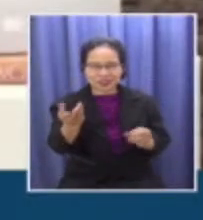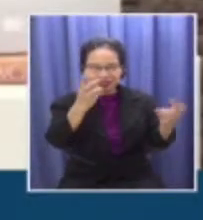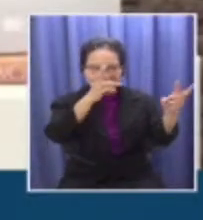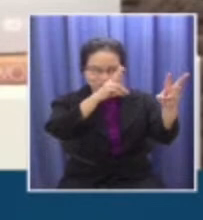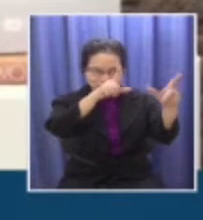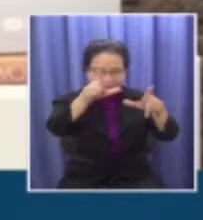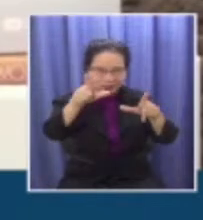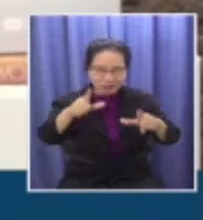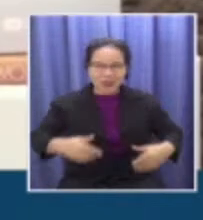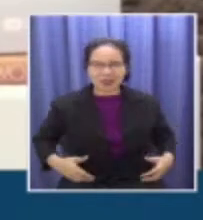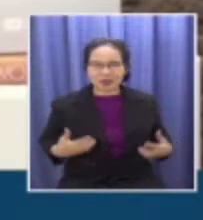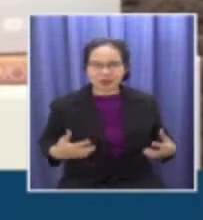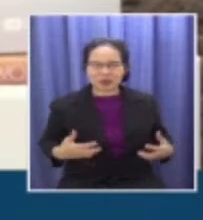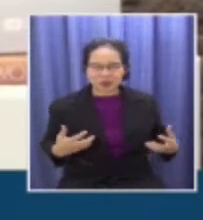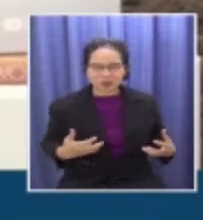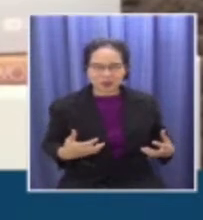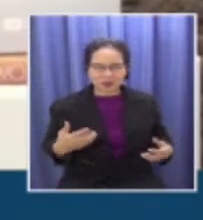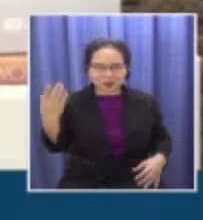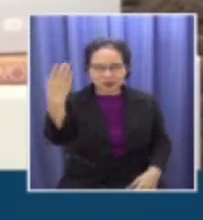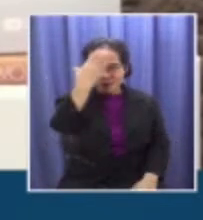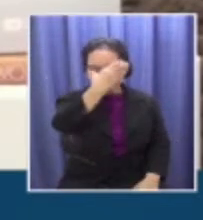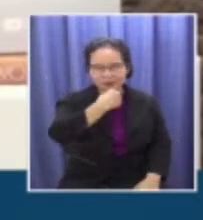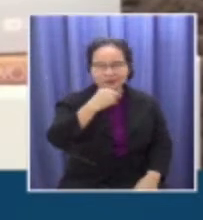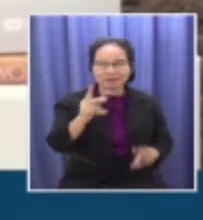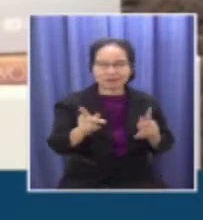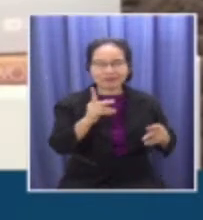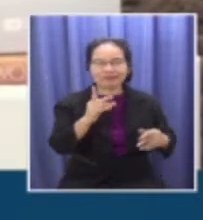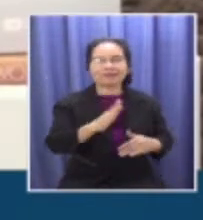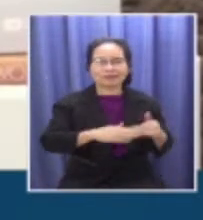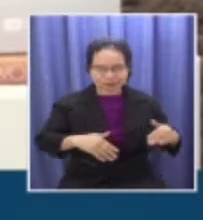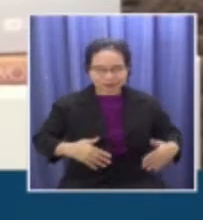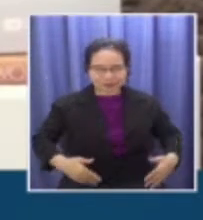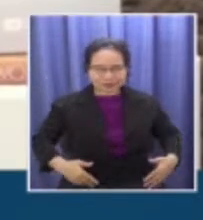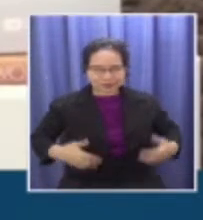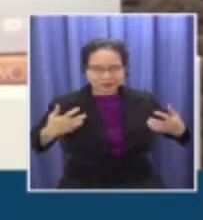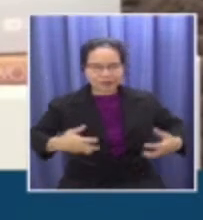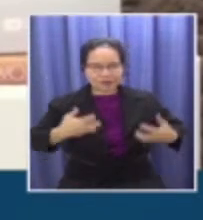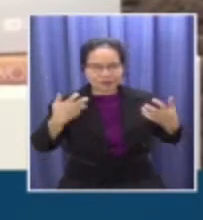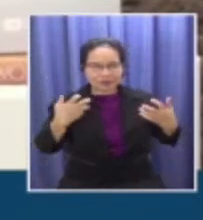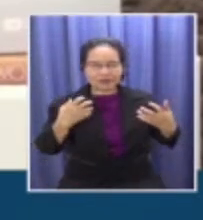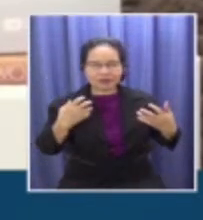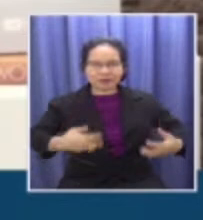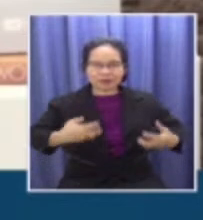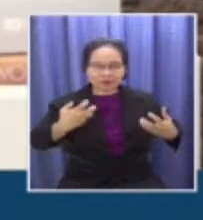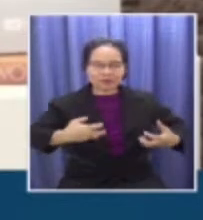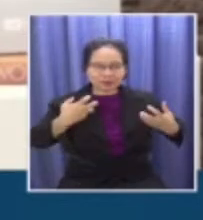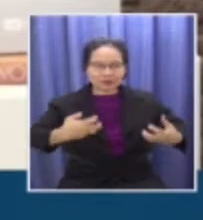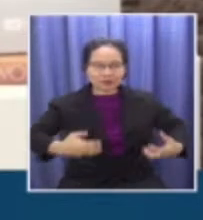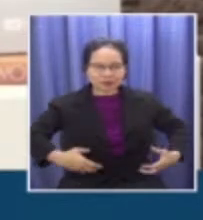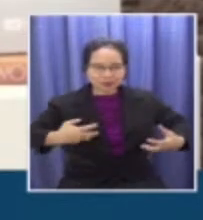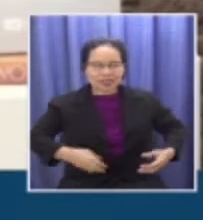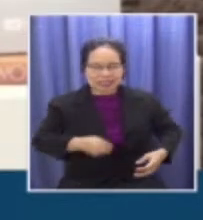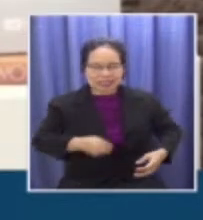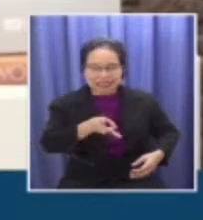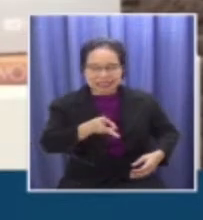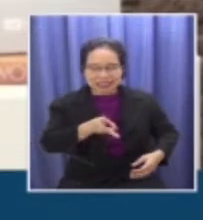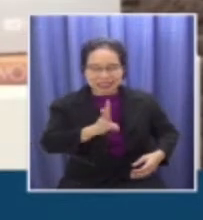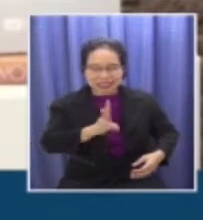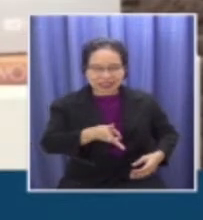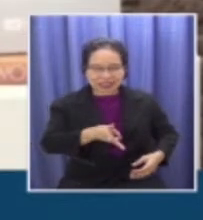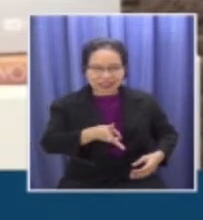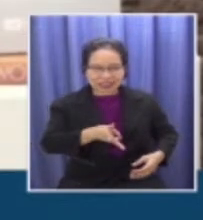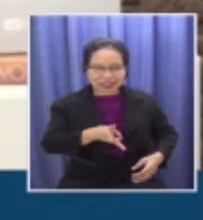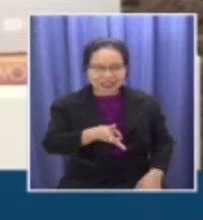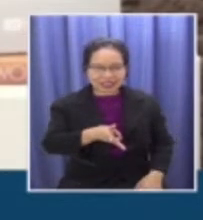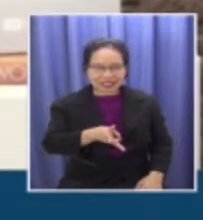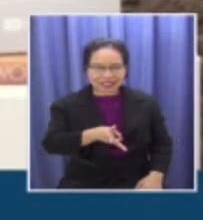monkeys. You know, just to look at the apes, men are really more